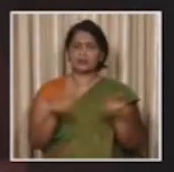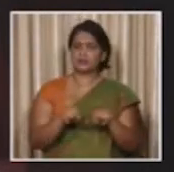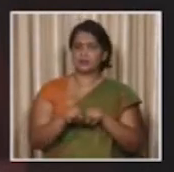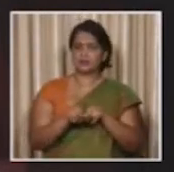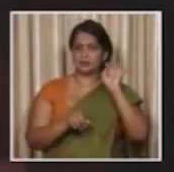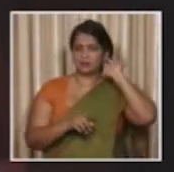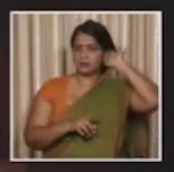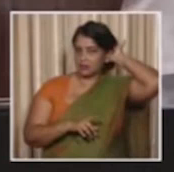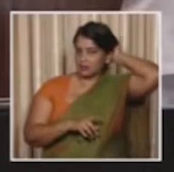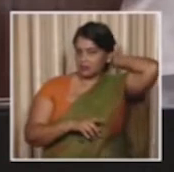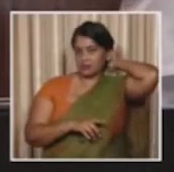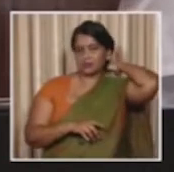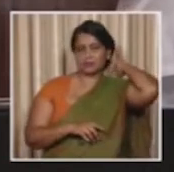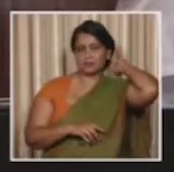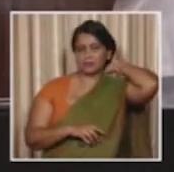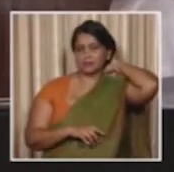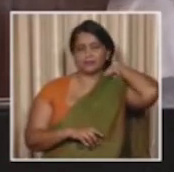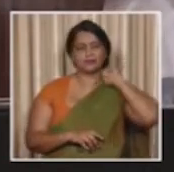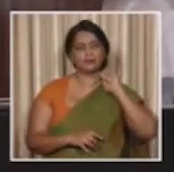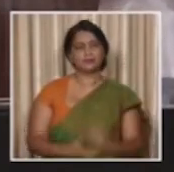බොහොම සතුටුයි. කරු අර්ස සිල්ලා මැතුමා.